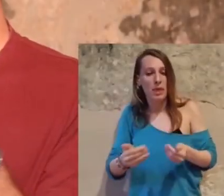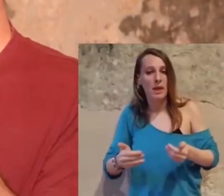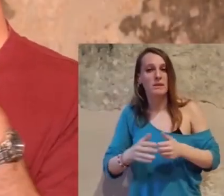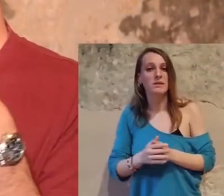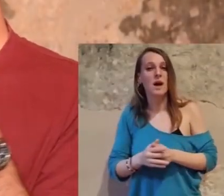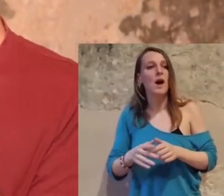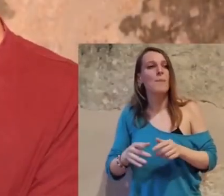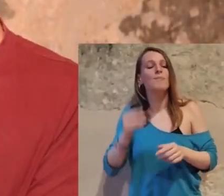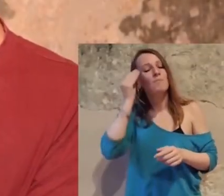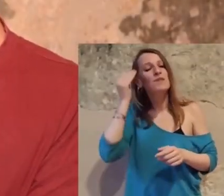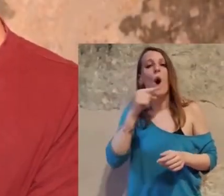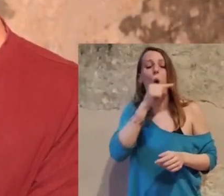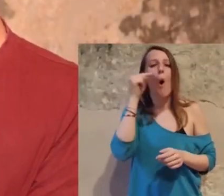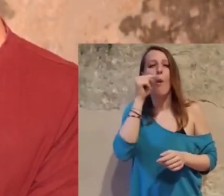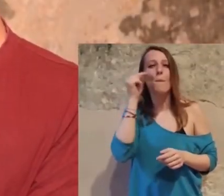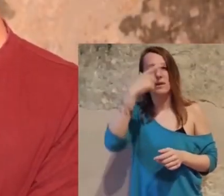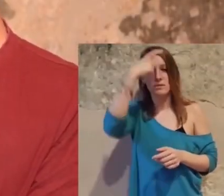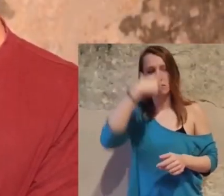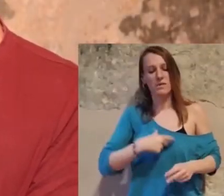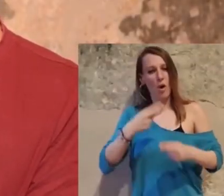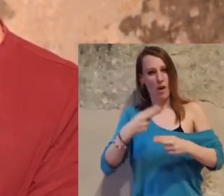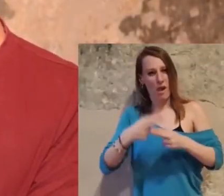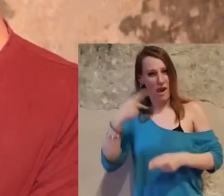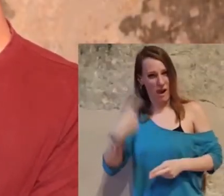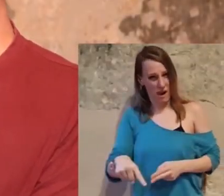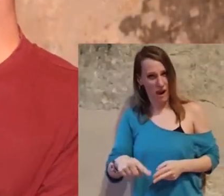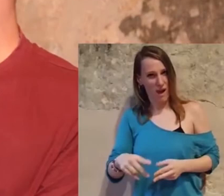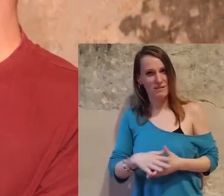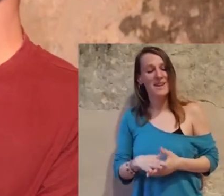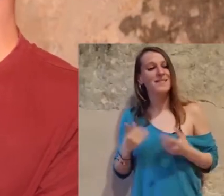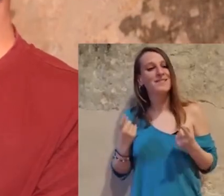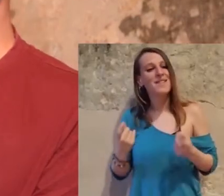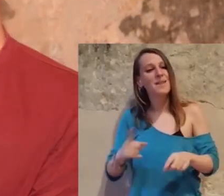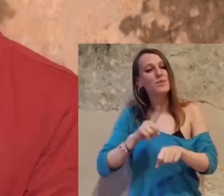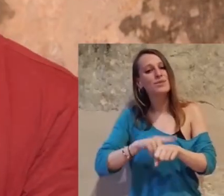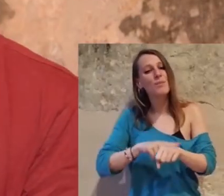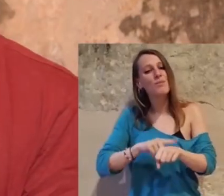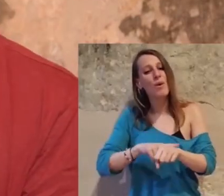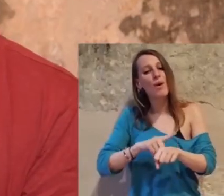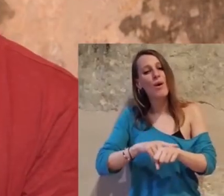venim amb una cuirassa molt gran, amb una desconnexió molt gran, i necessitem